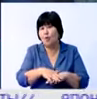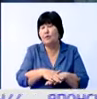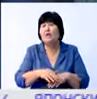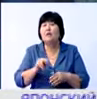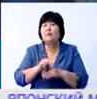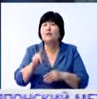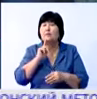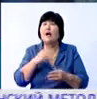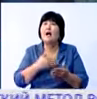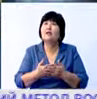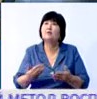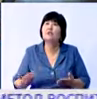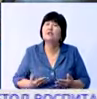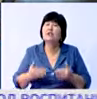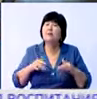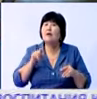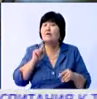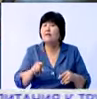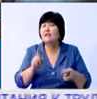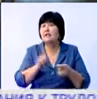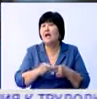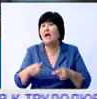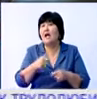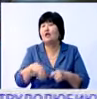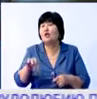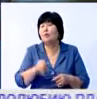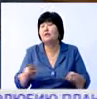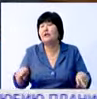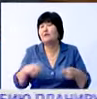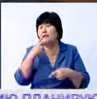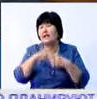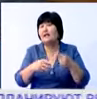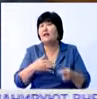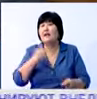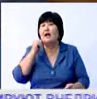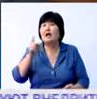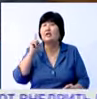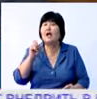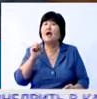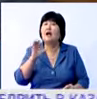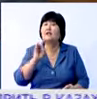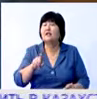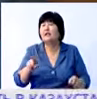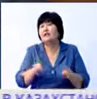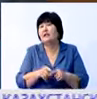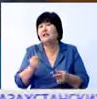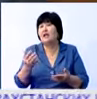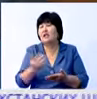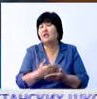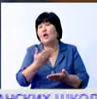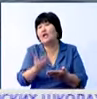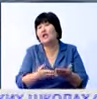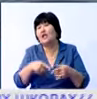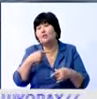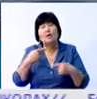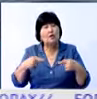молодежи активной жизненной позиции в этой связи аким области предложил возродить традиции наших предков асар желать и науки всем миру и другие